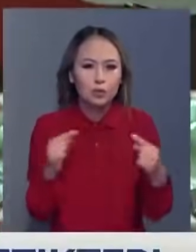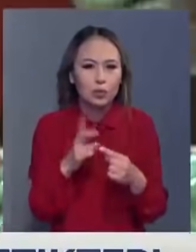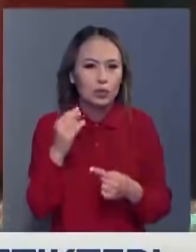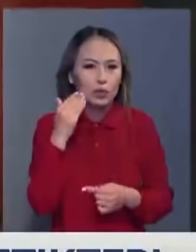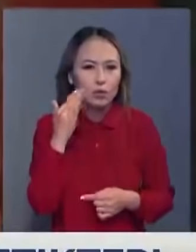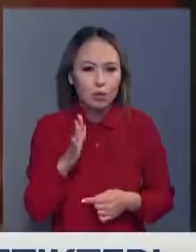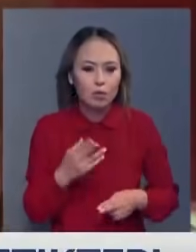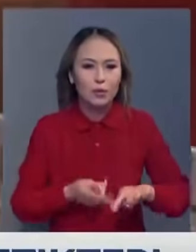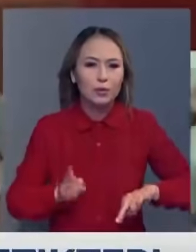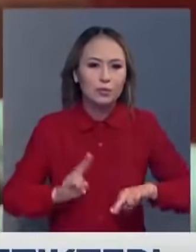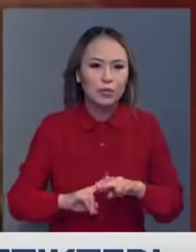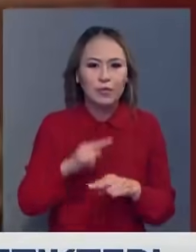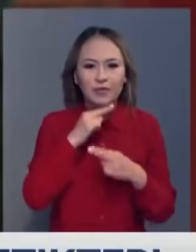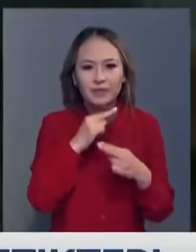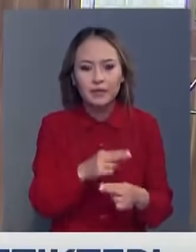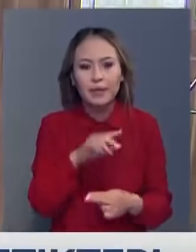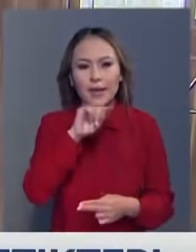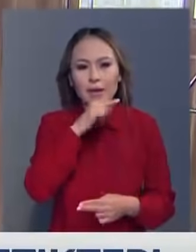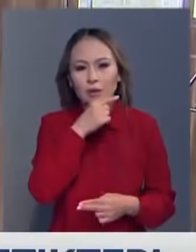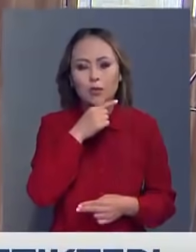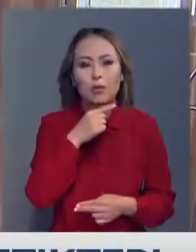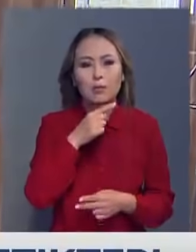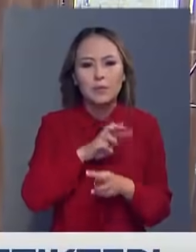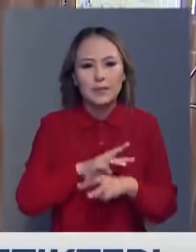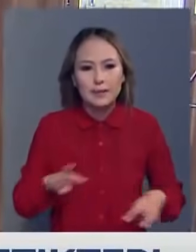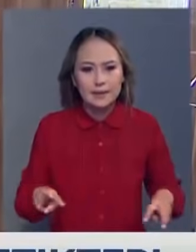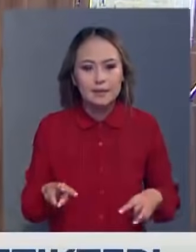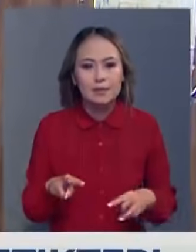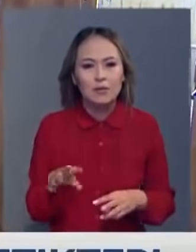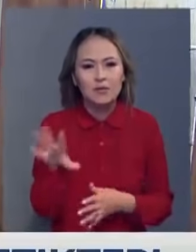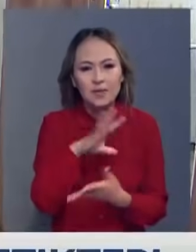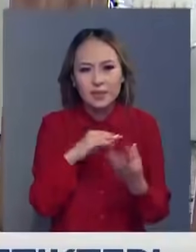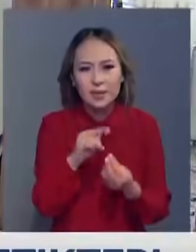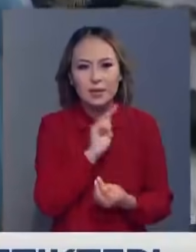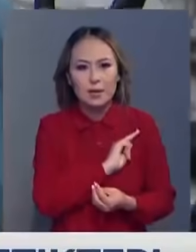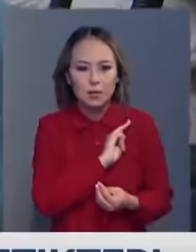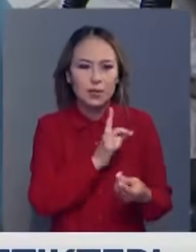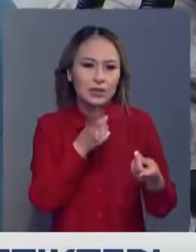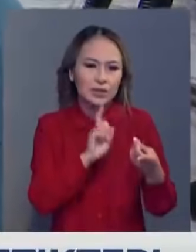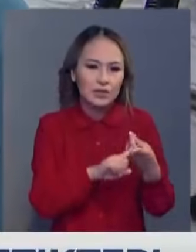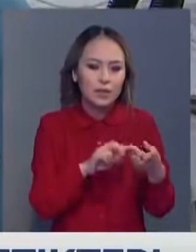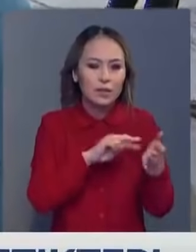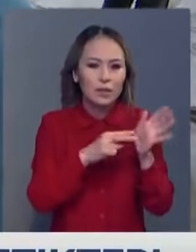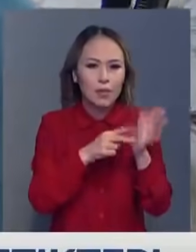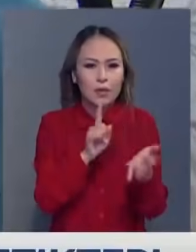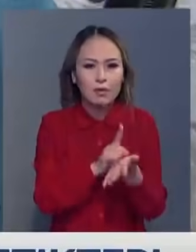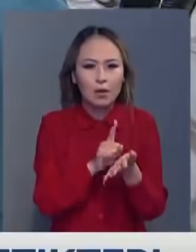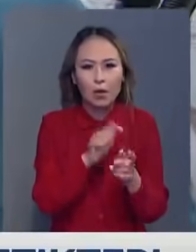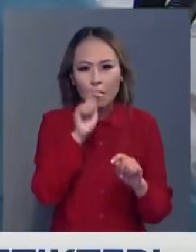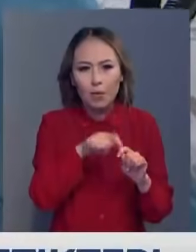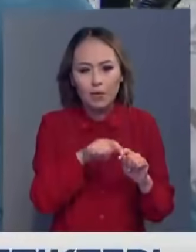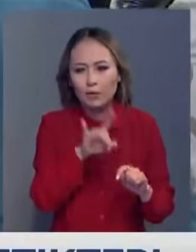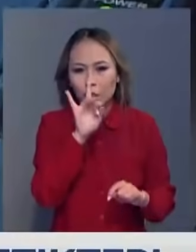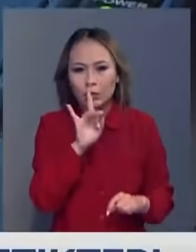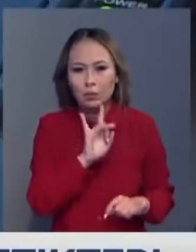емес. Осыған назар аударған ұлттық экономика министрі жыл соңына дейін бизнестің барлық субъектілеріне қатысты жоспарлы салықтық тексерудің жүргізілмейтінін